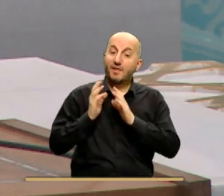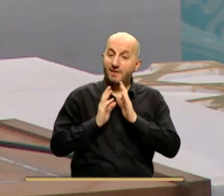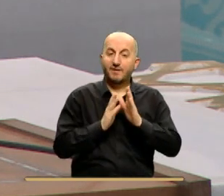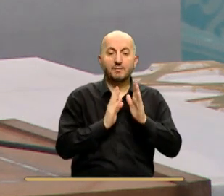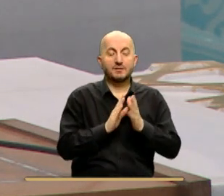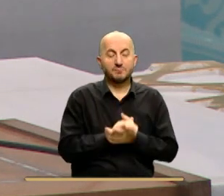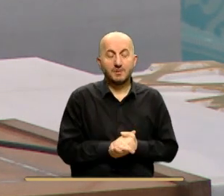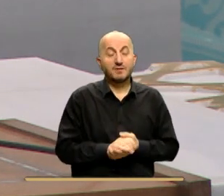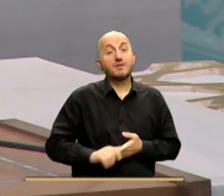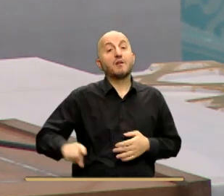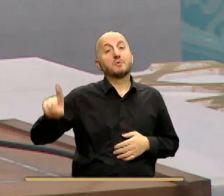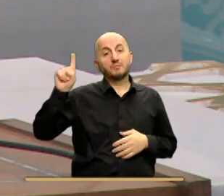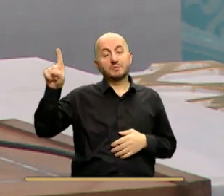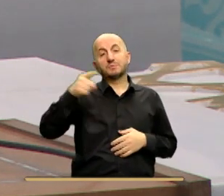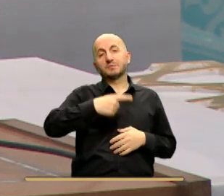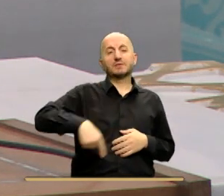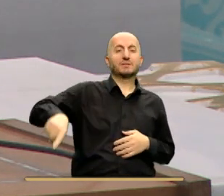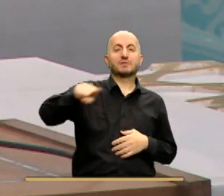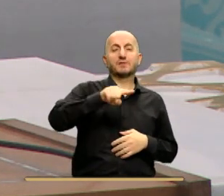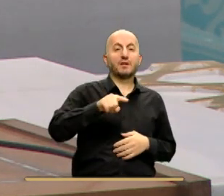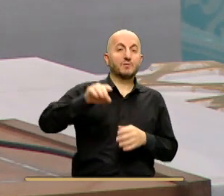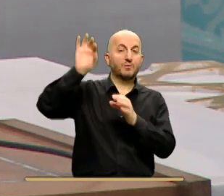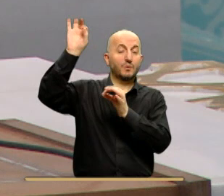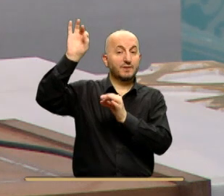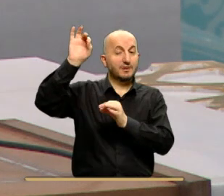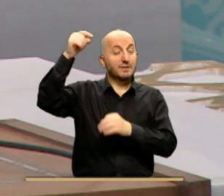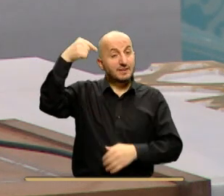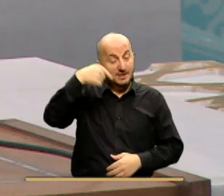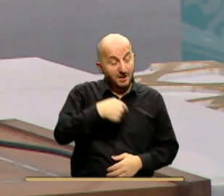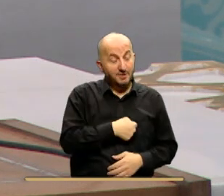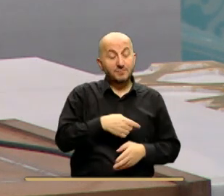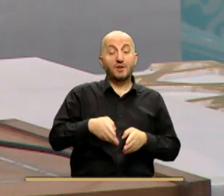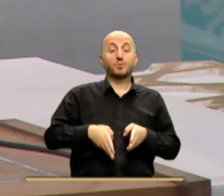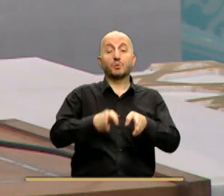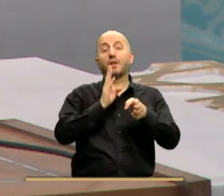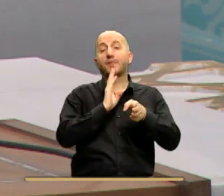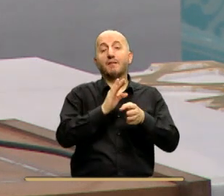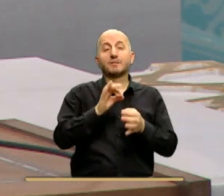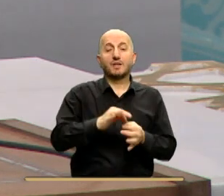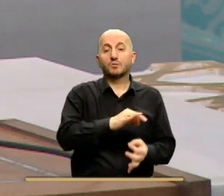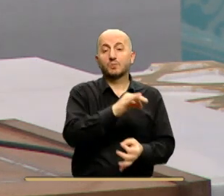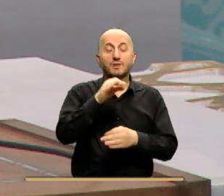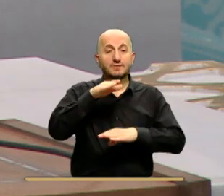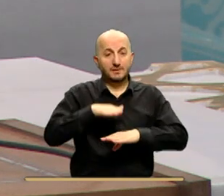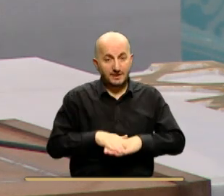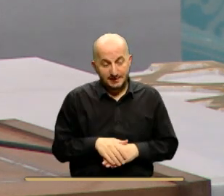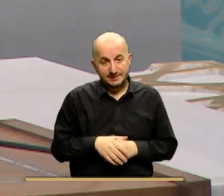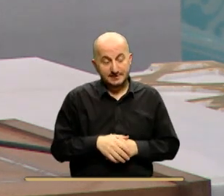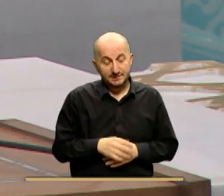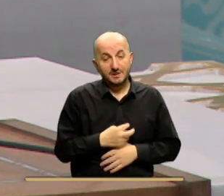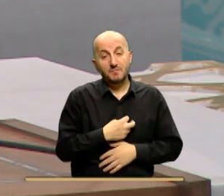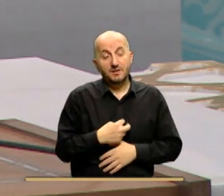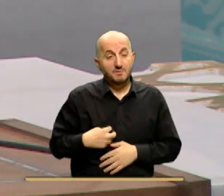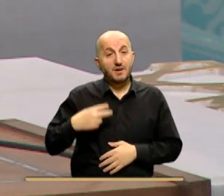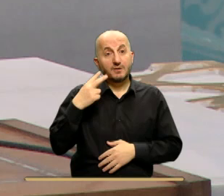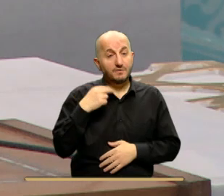etmek. Rabbim bizleri bu ilhamla yoluna devam eden kullarından eylesin. Peygamber